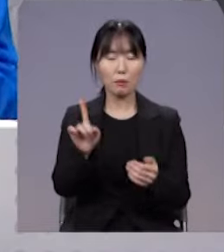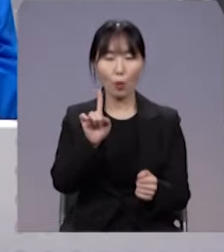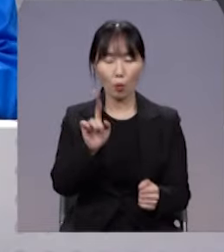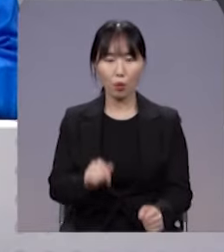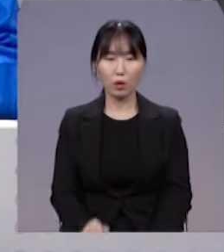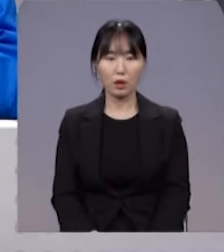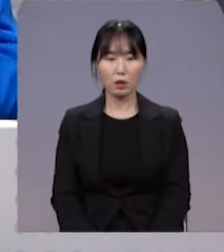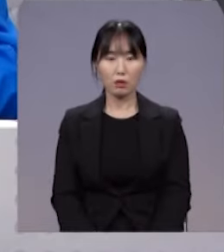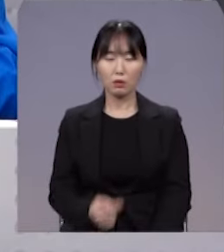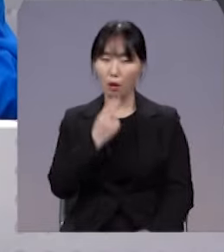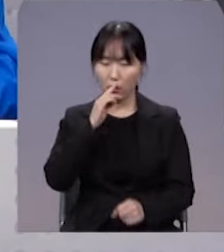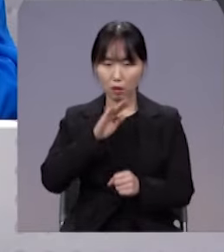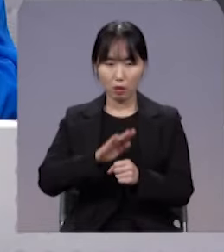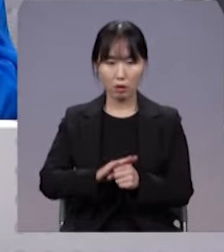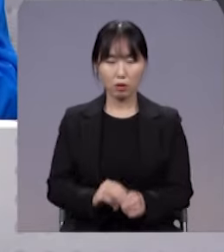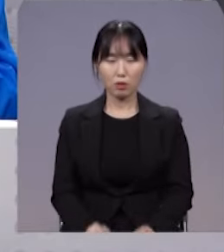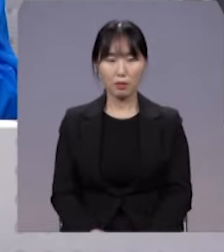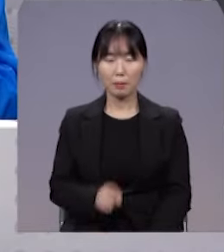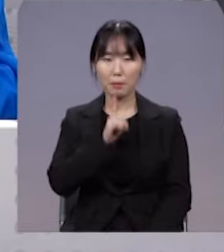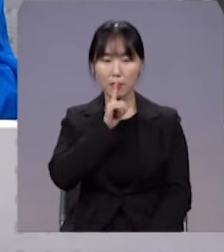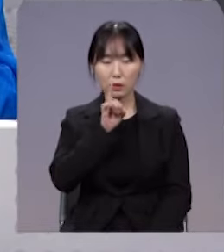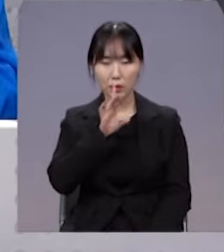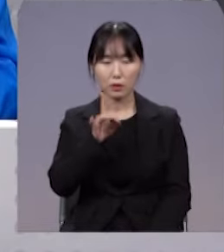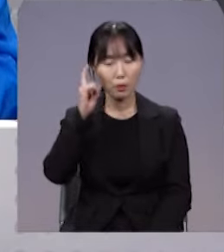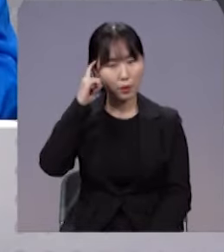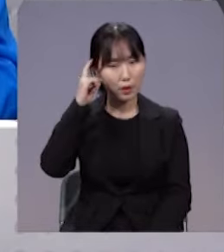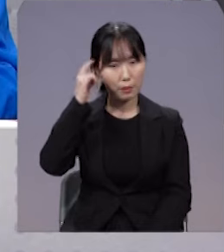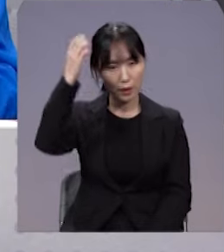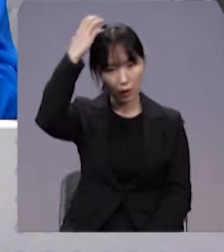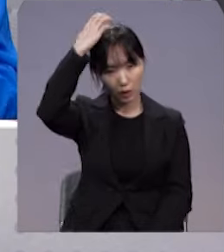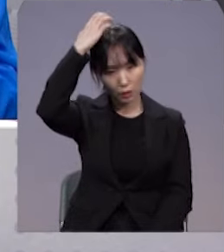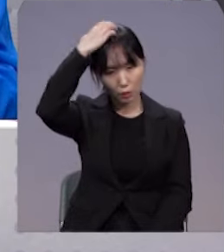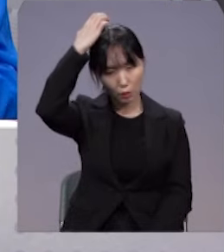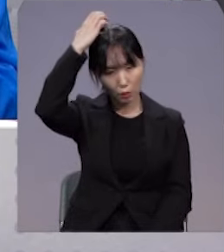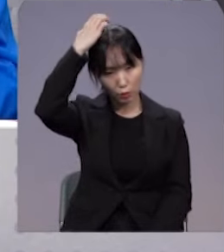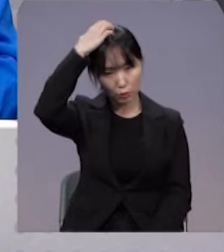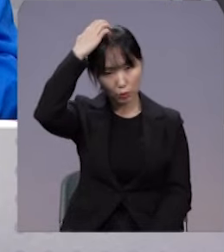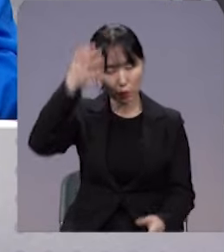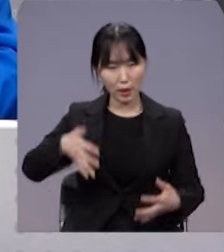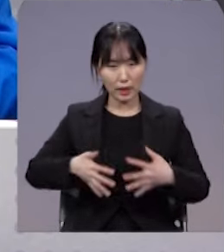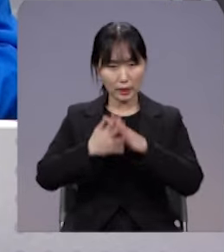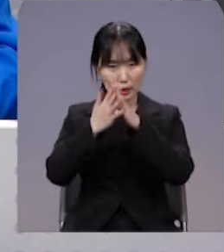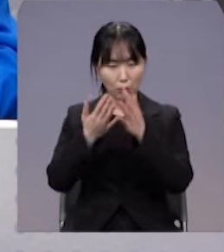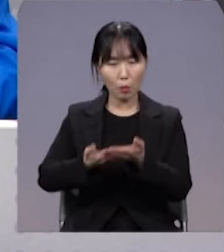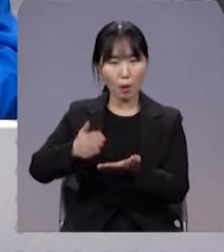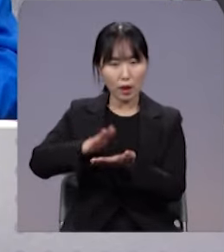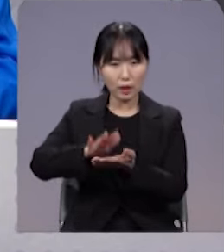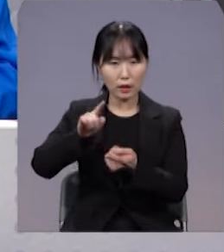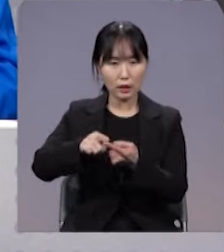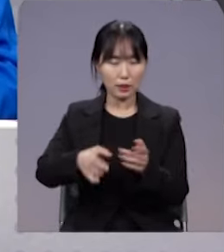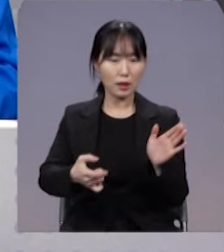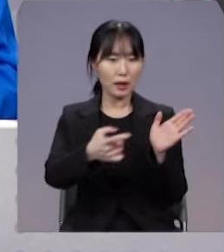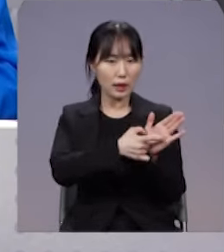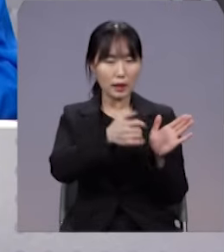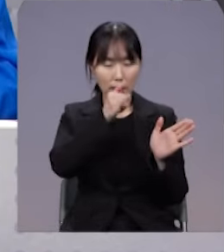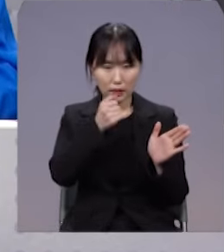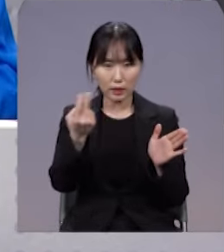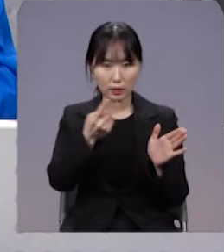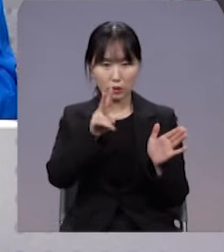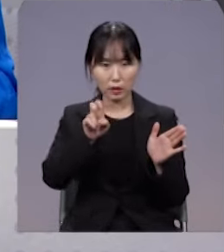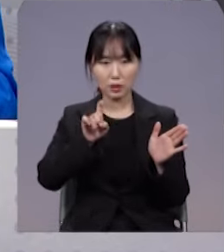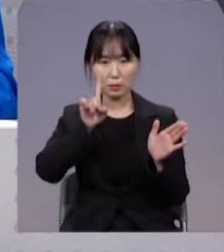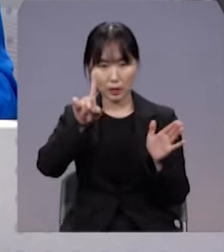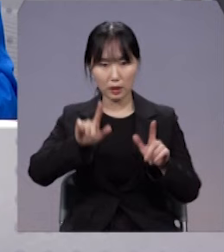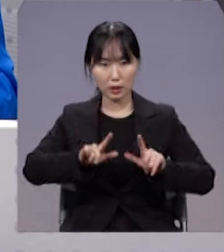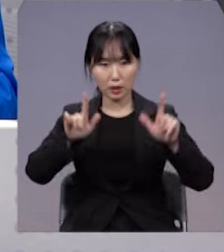막혀요 타임머신을 타신 거 같습니다 영종신도 대교 평화대교 착공 넣으셨는데 착공 1이 2021년 1월인